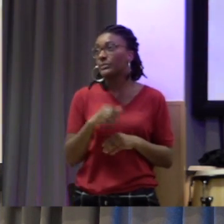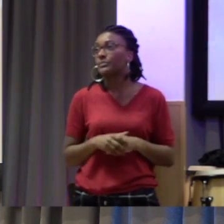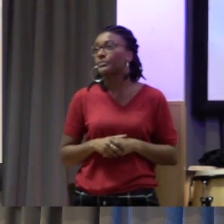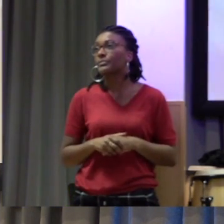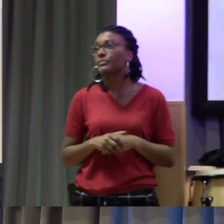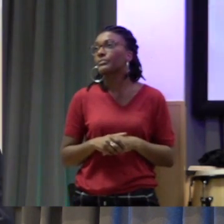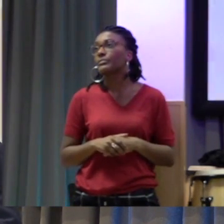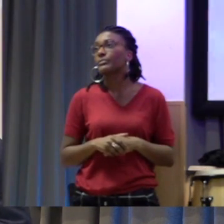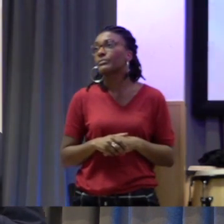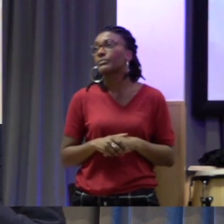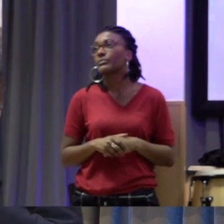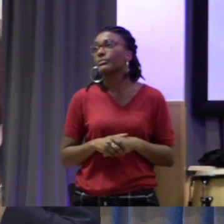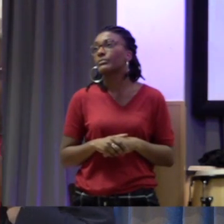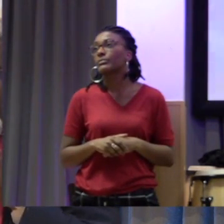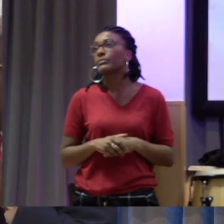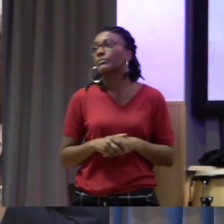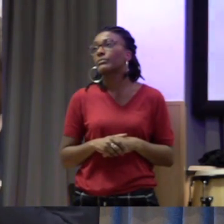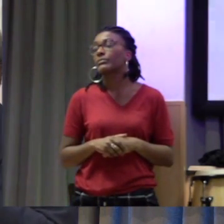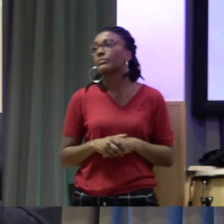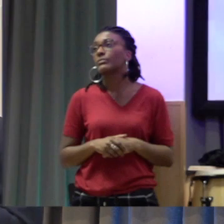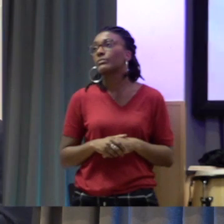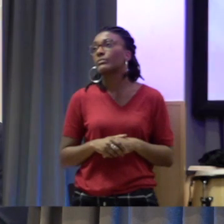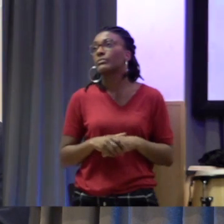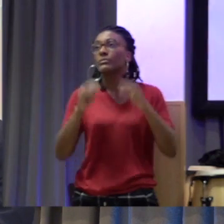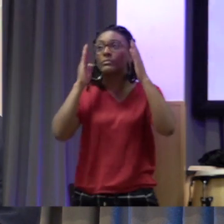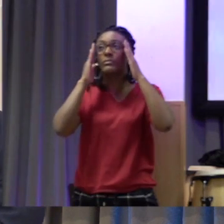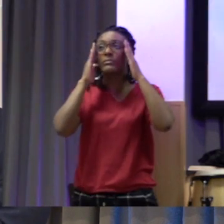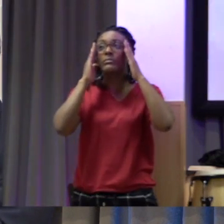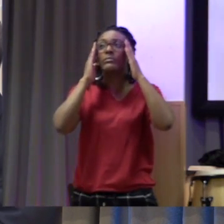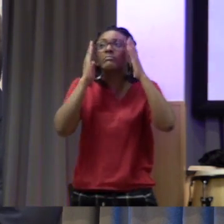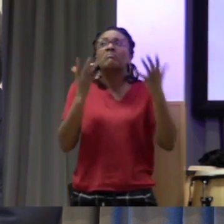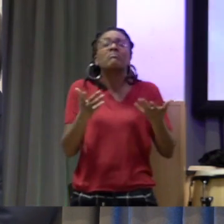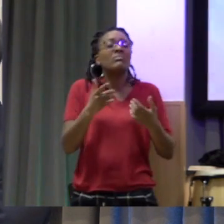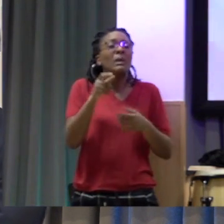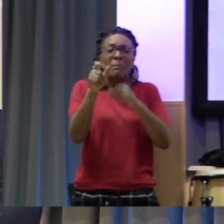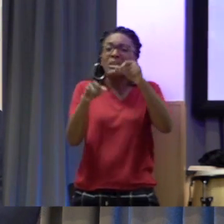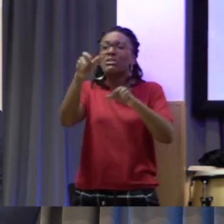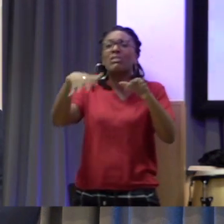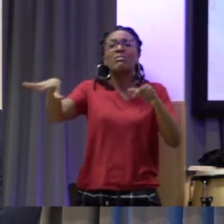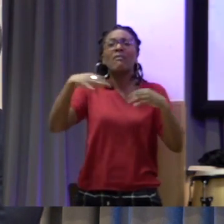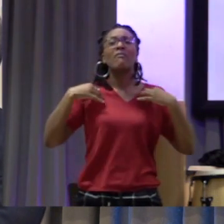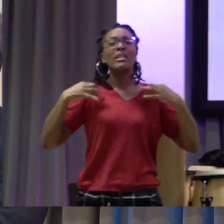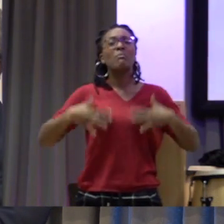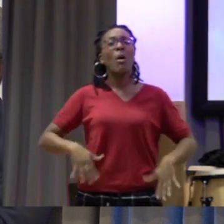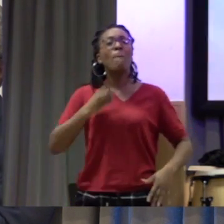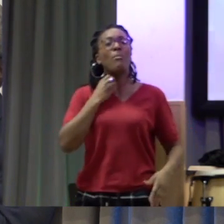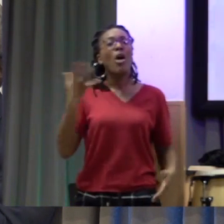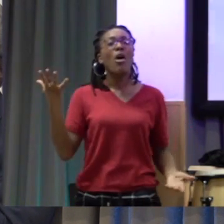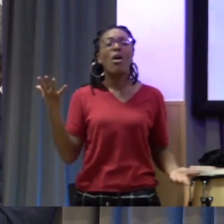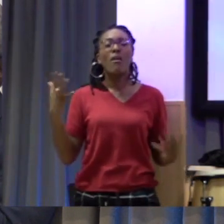il me dit, j'ai posé la question en disant, mais quelles sont ces personnes habillées en blanc? Il